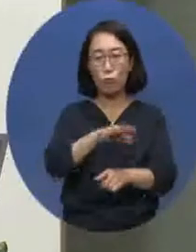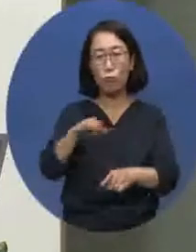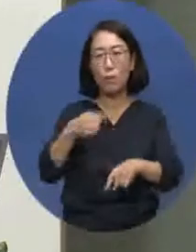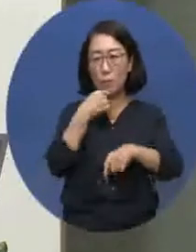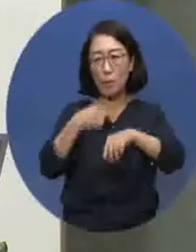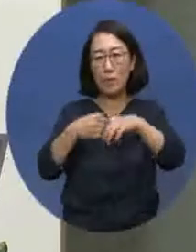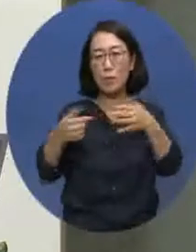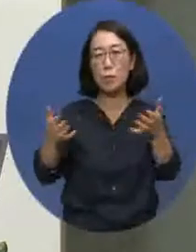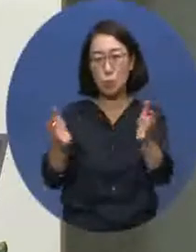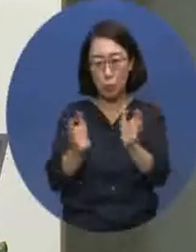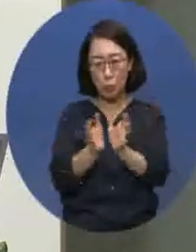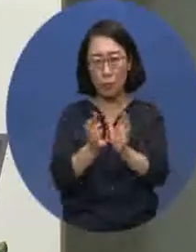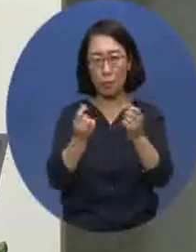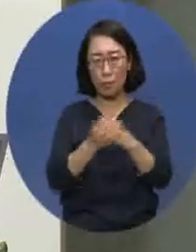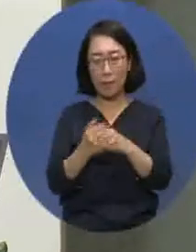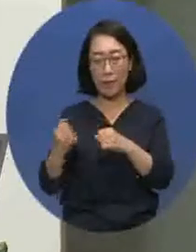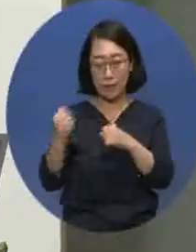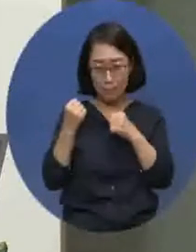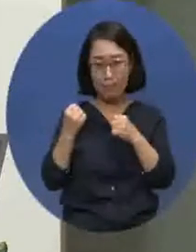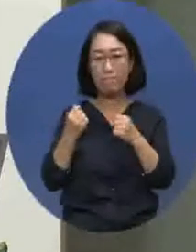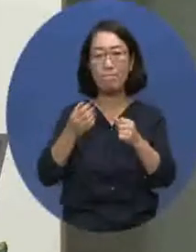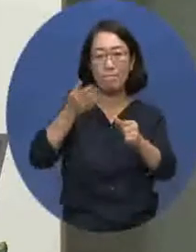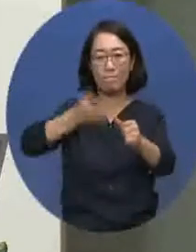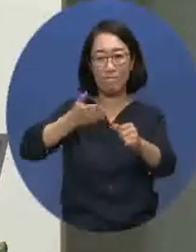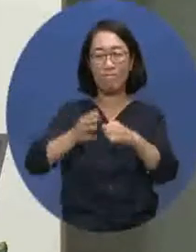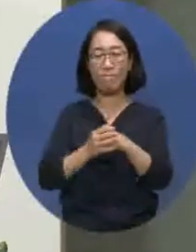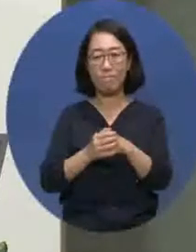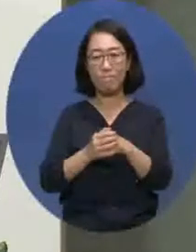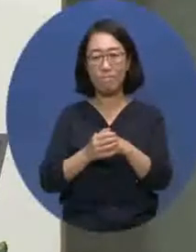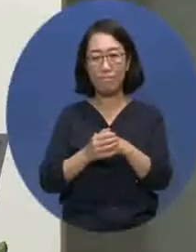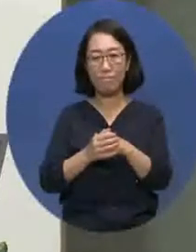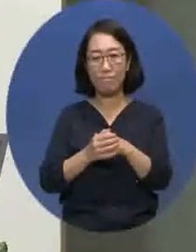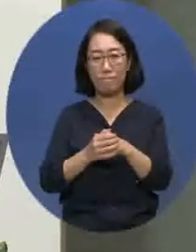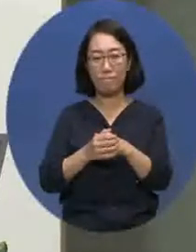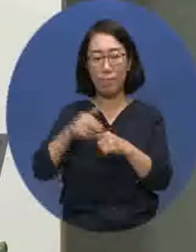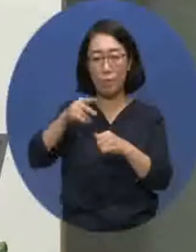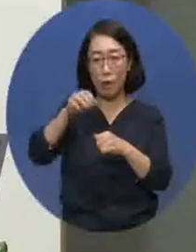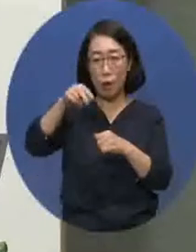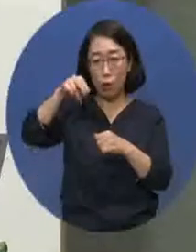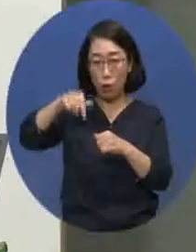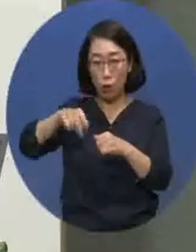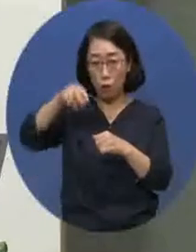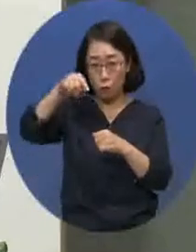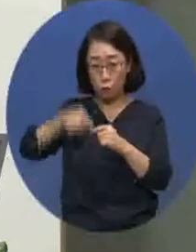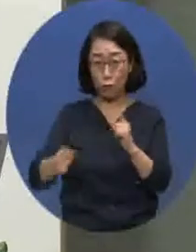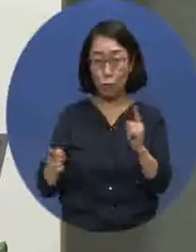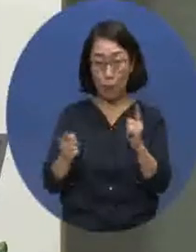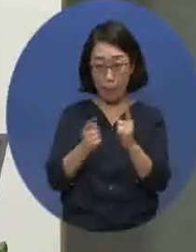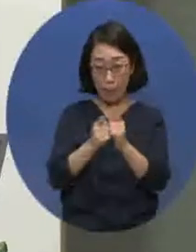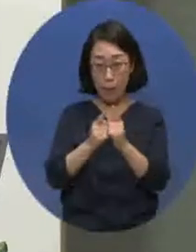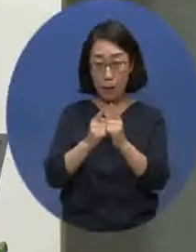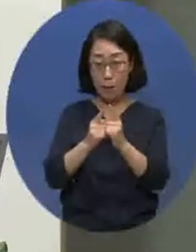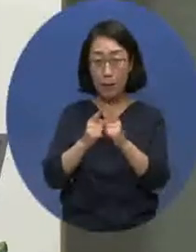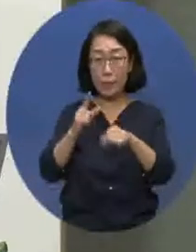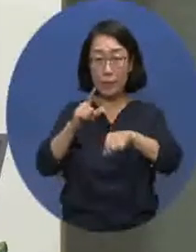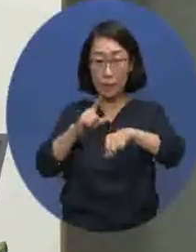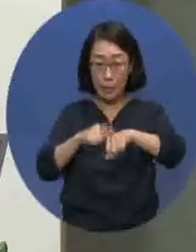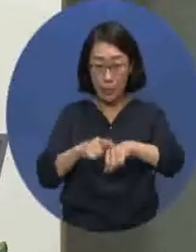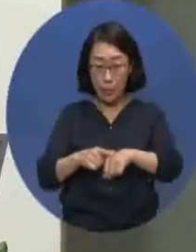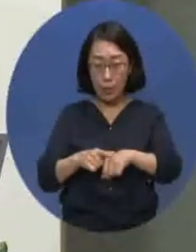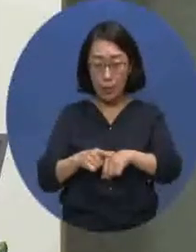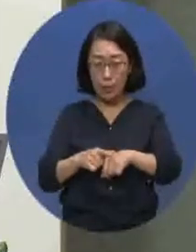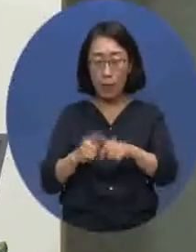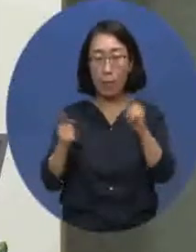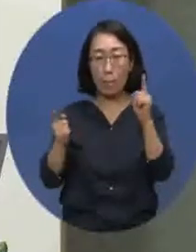힘을 내셔야 할 것 같습니다 오늘 이 정경수 만남의 시간에는 항상 서로 만나고